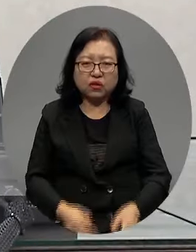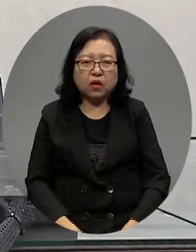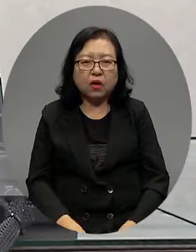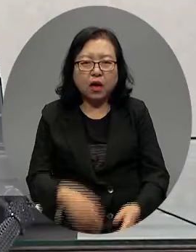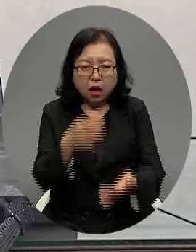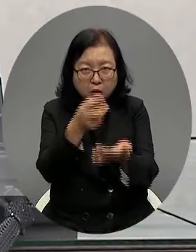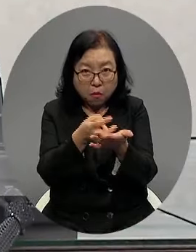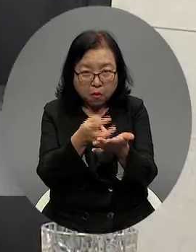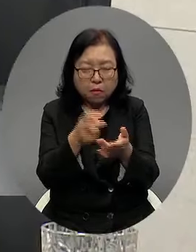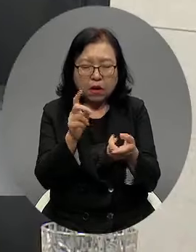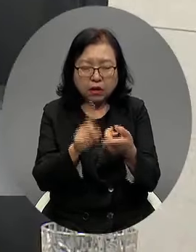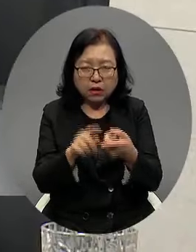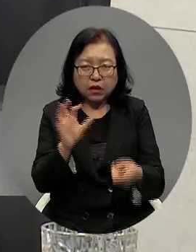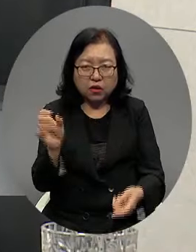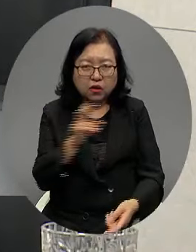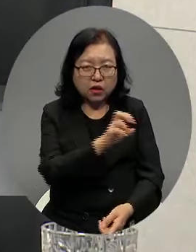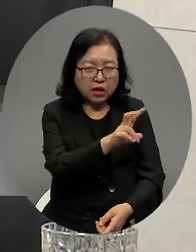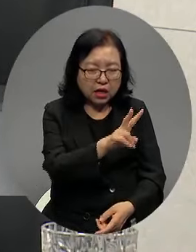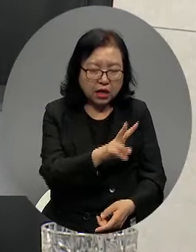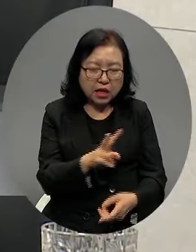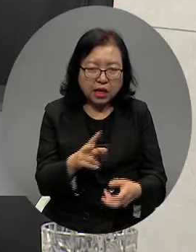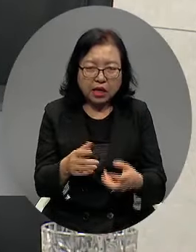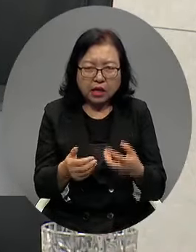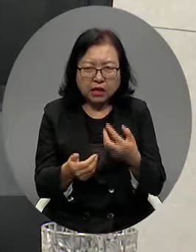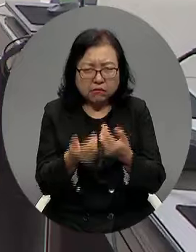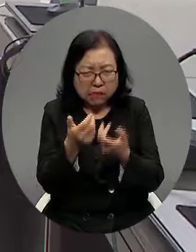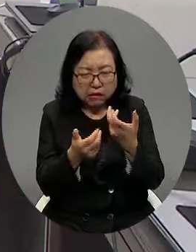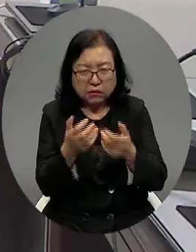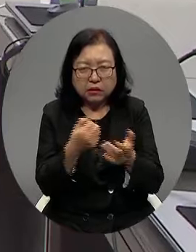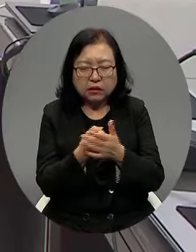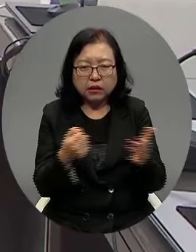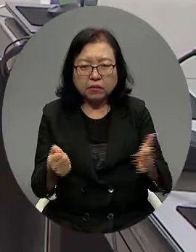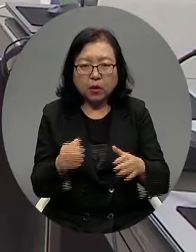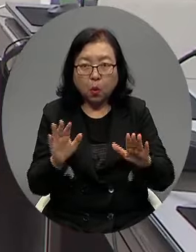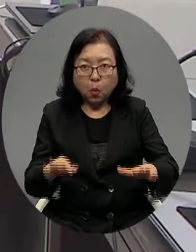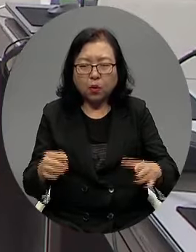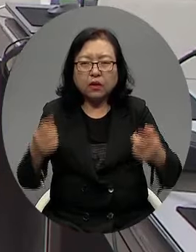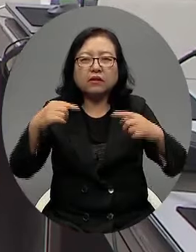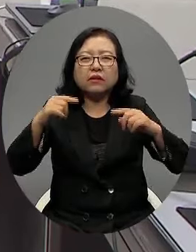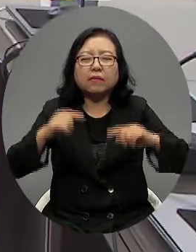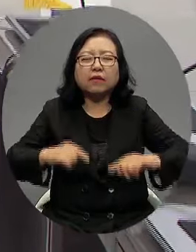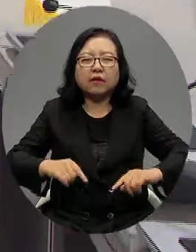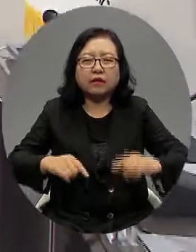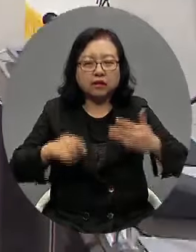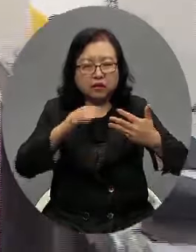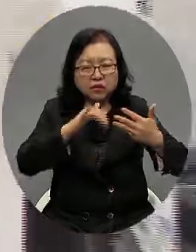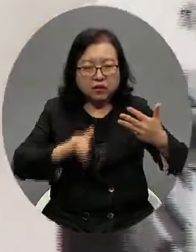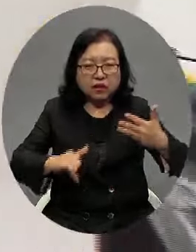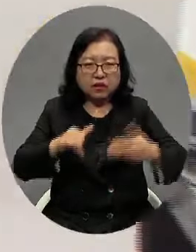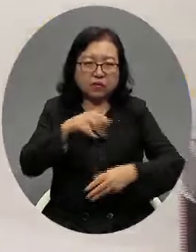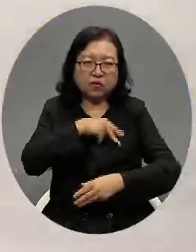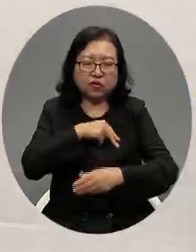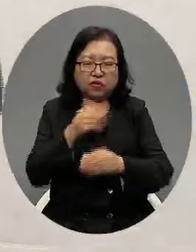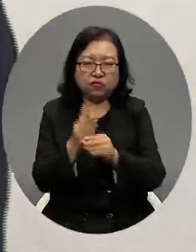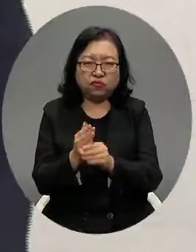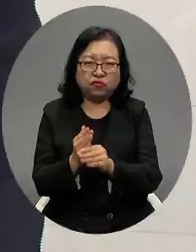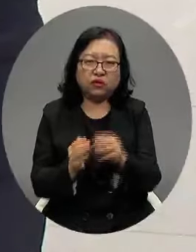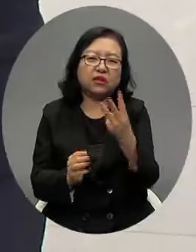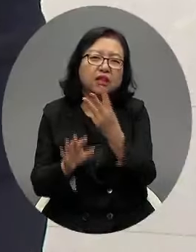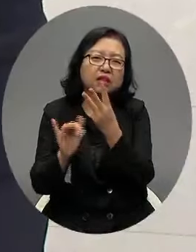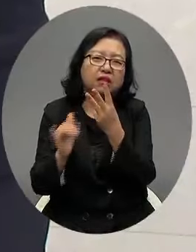이 회에 참석한 의원은 명 가데 세명 뿐이었습니다 MBC 뉴스